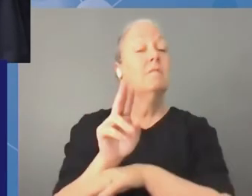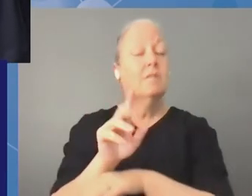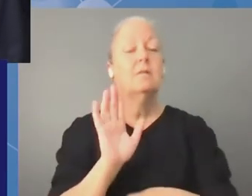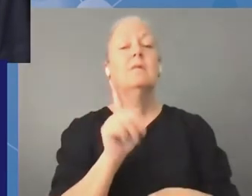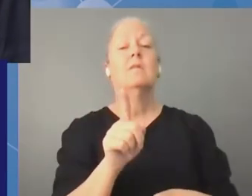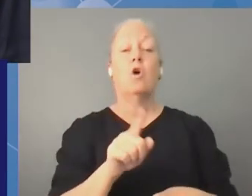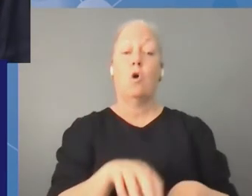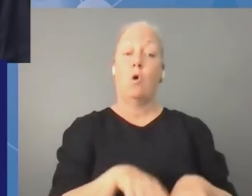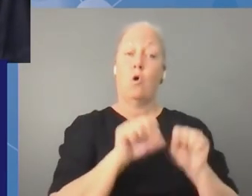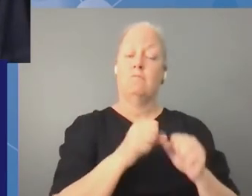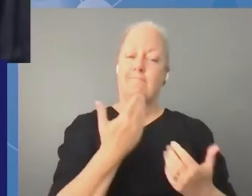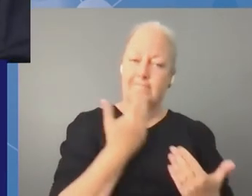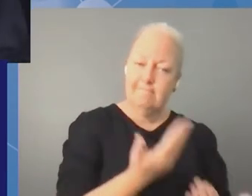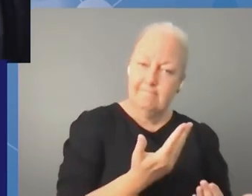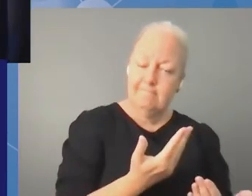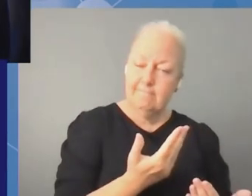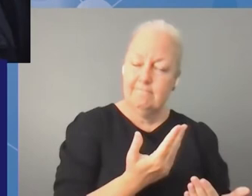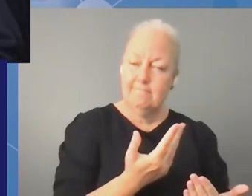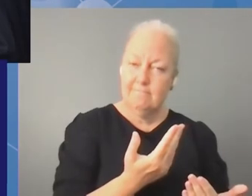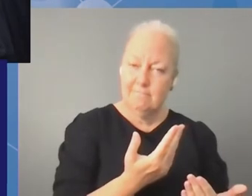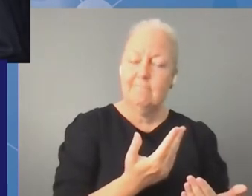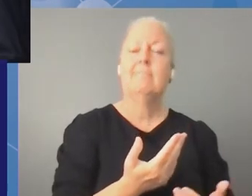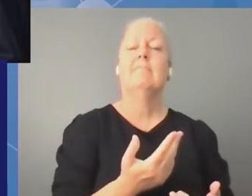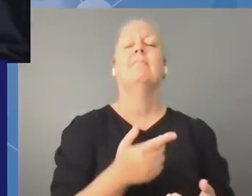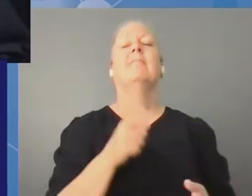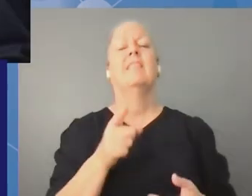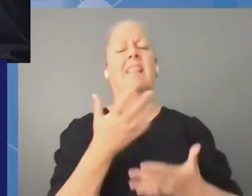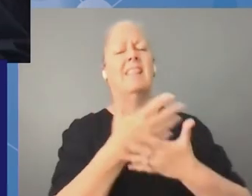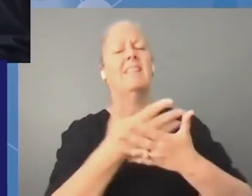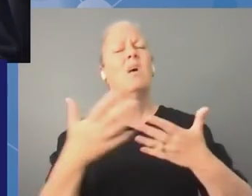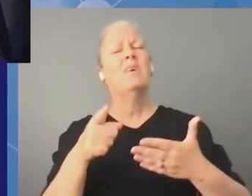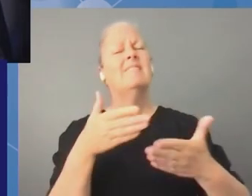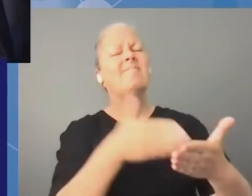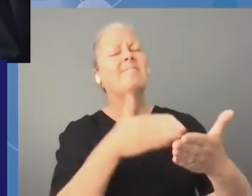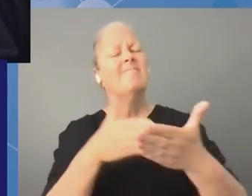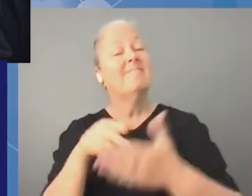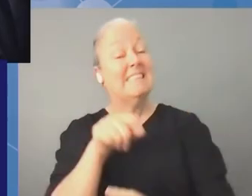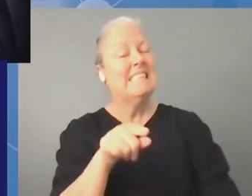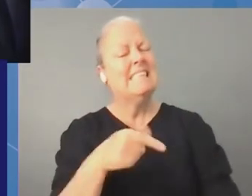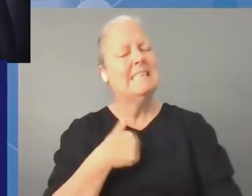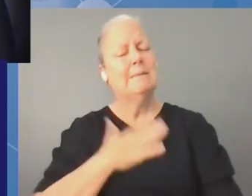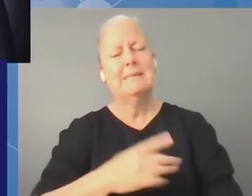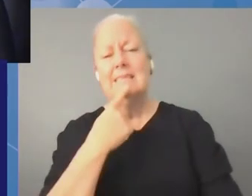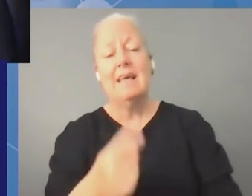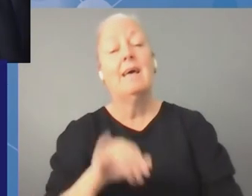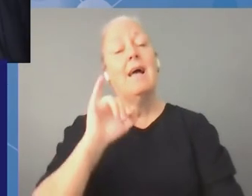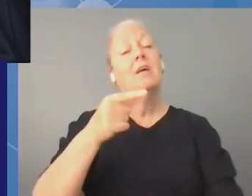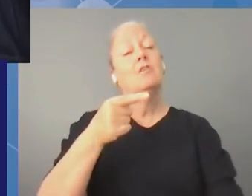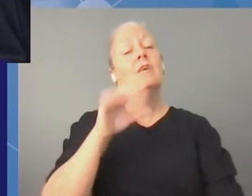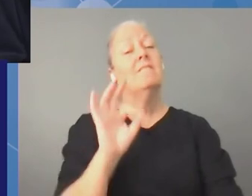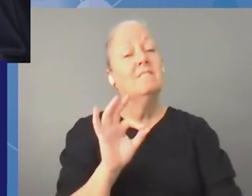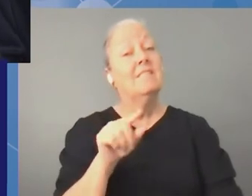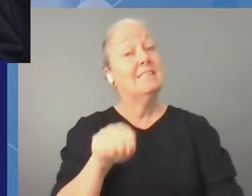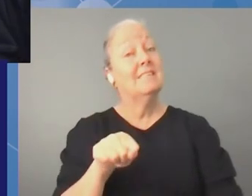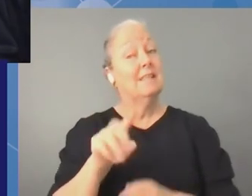已经提到过的吧，特别是这个语言障碍。我想 IGF 是做一个国际的一个论坛的吧，